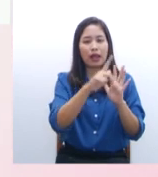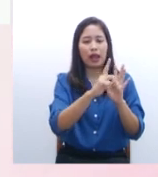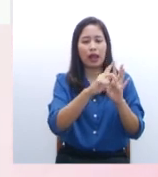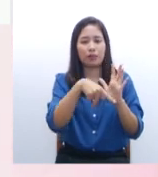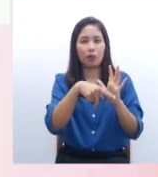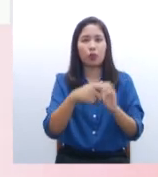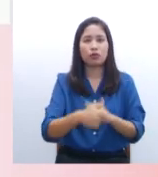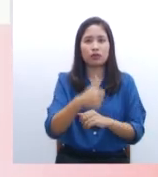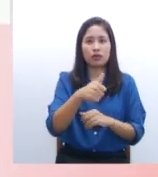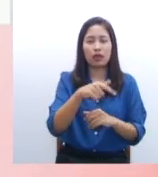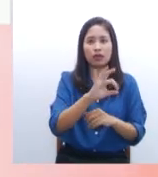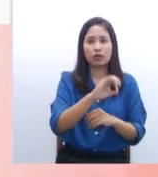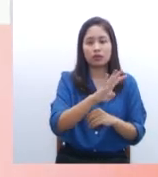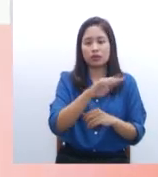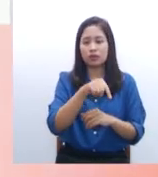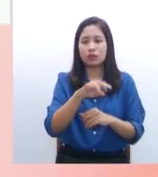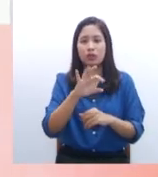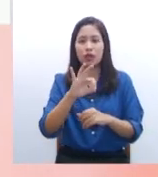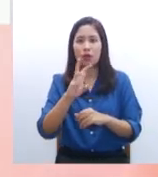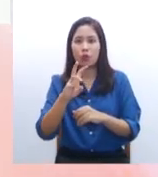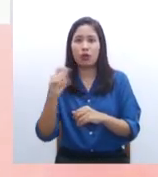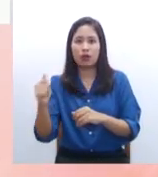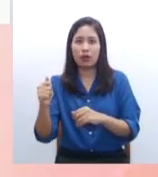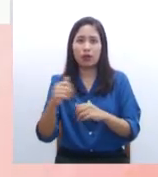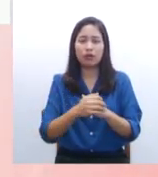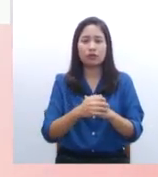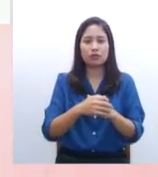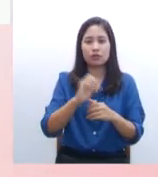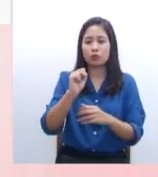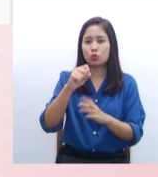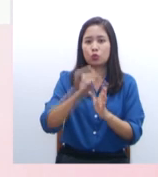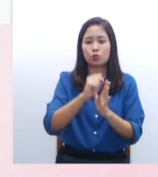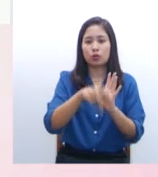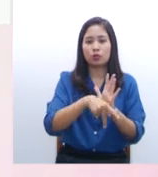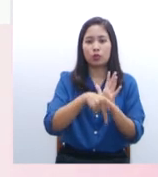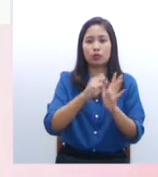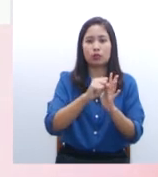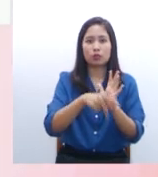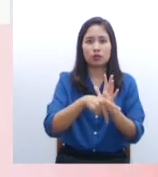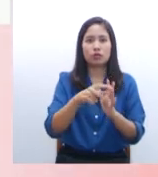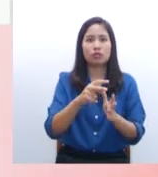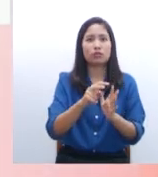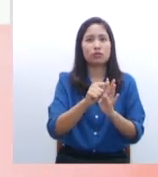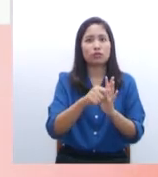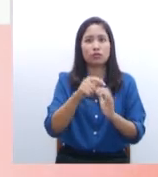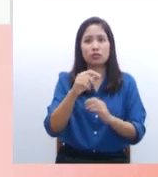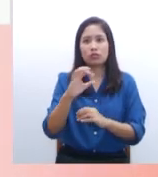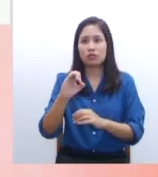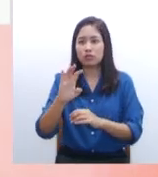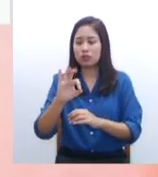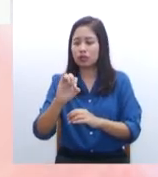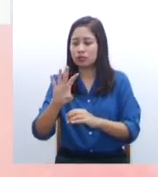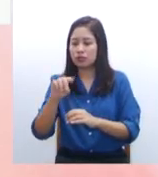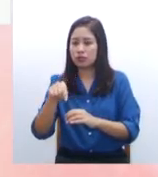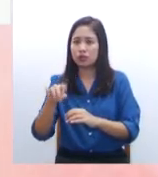94.96 ครับได้เกรด A นะครับสมเขต9นะครับได้อันดับที่8นะครับ 94.89 ได้เกรด A นะครับอันดับ9สมเขต30ชัย